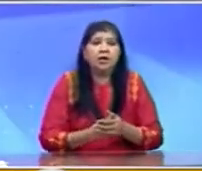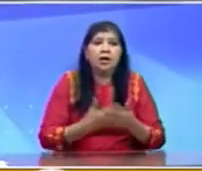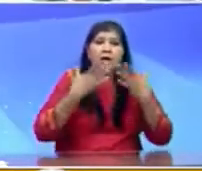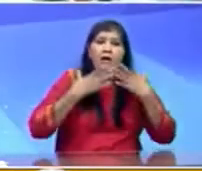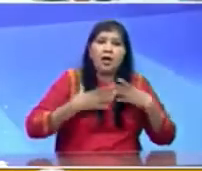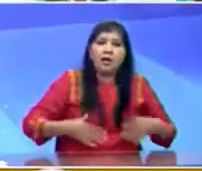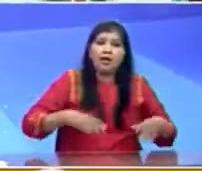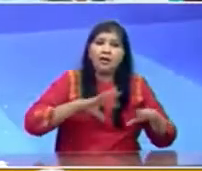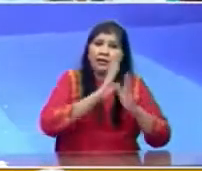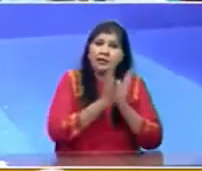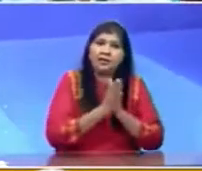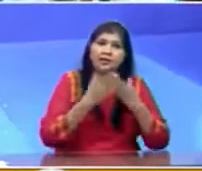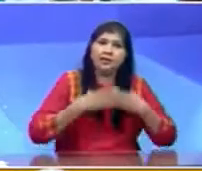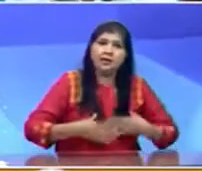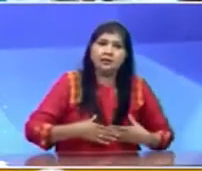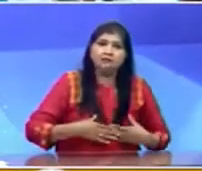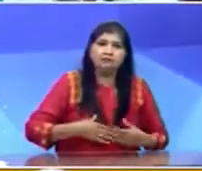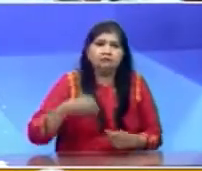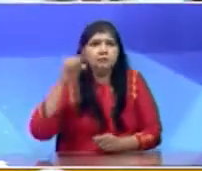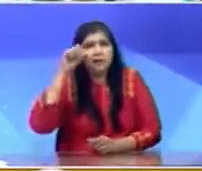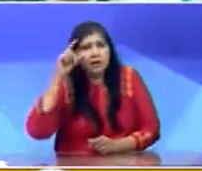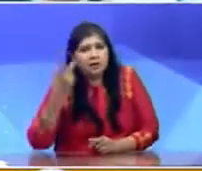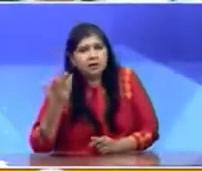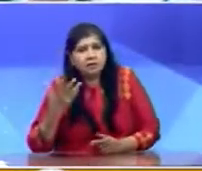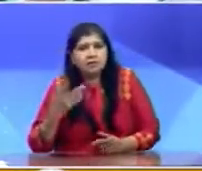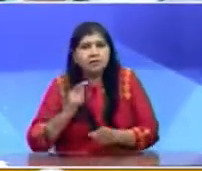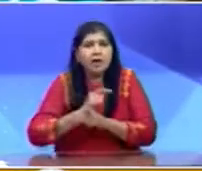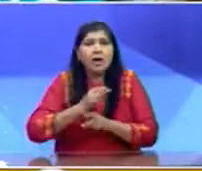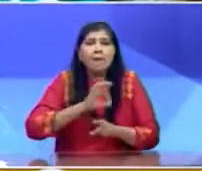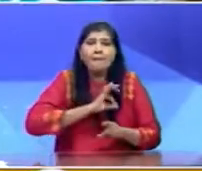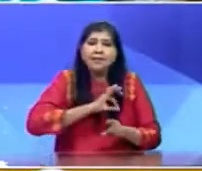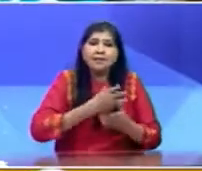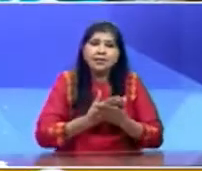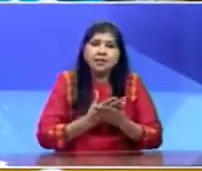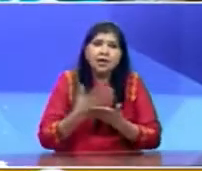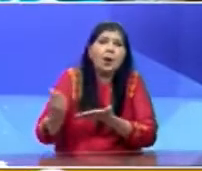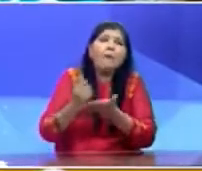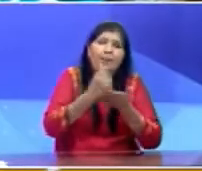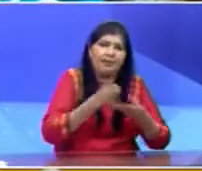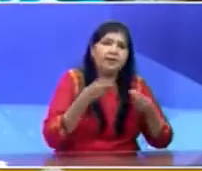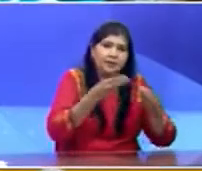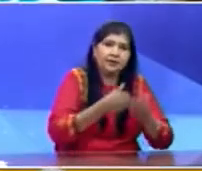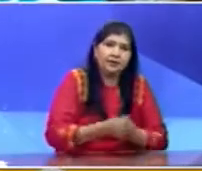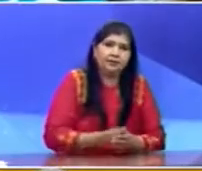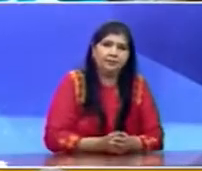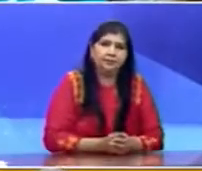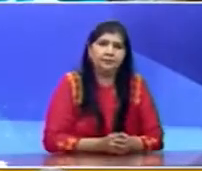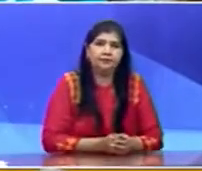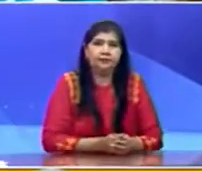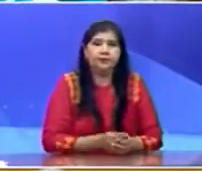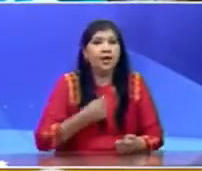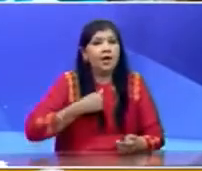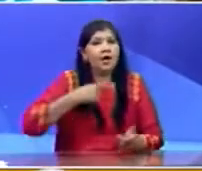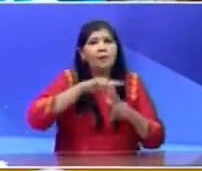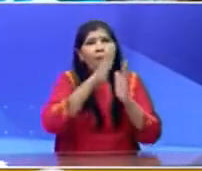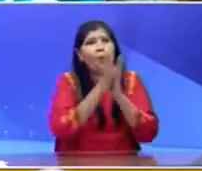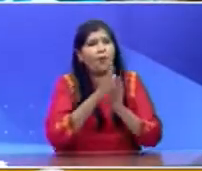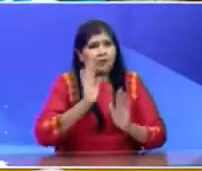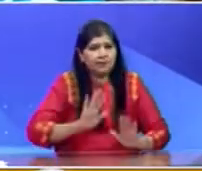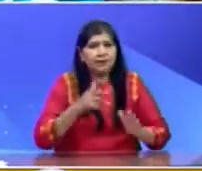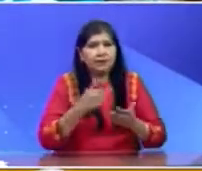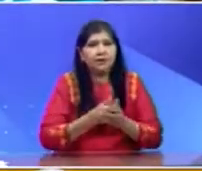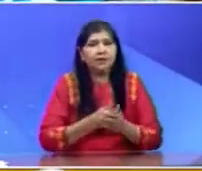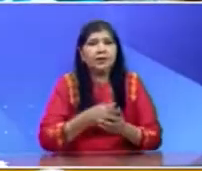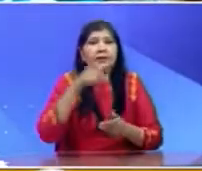केयर में लोगों की बढ़ती रुचि ने इसमें सभी की बहुत मदद की है। हम सभी जानते हैं